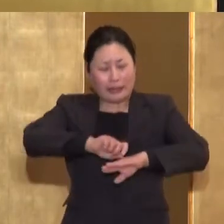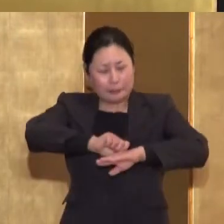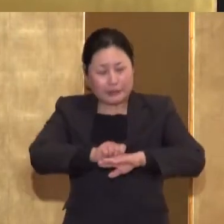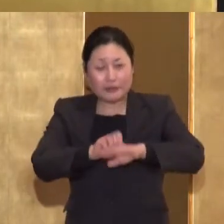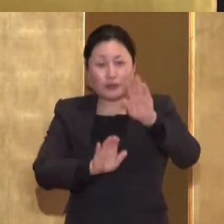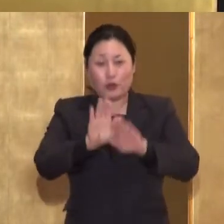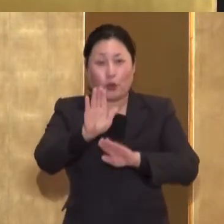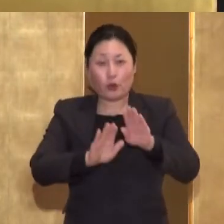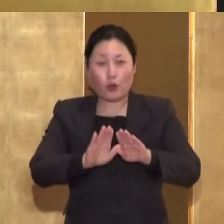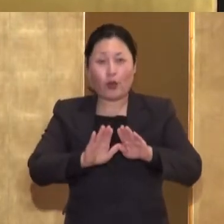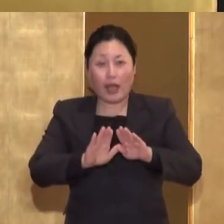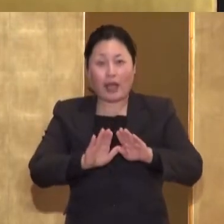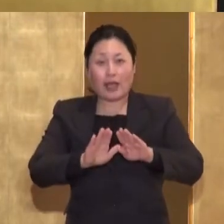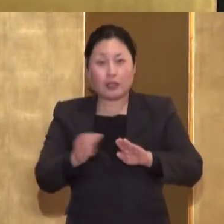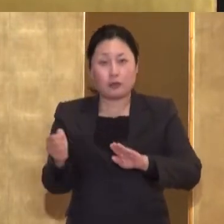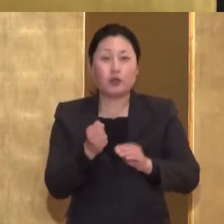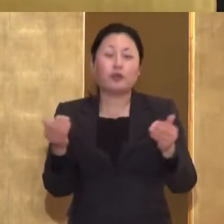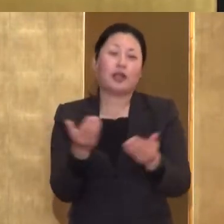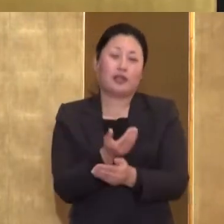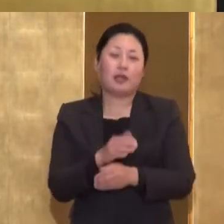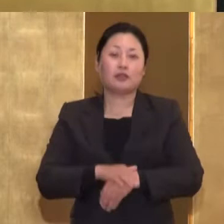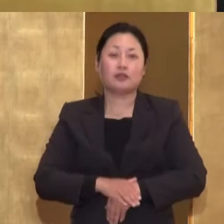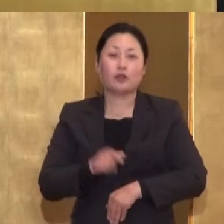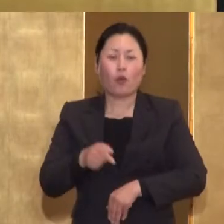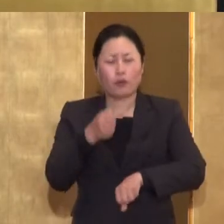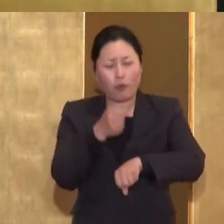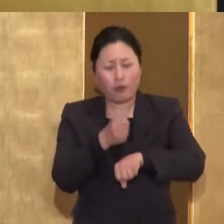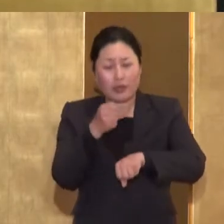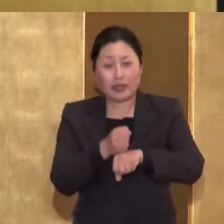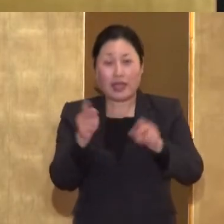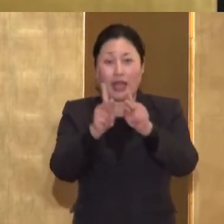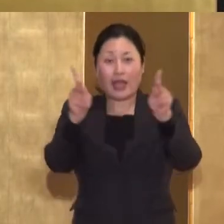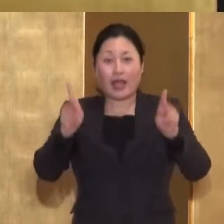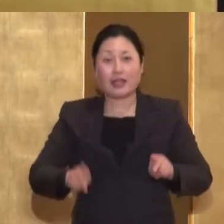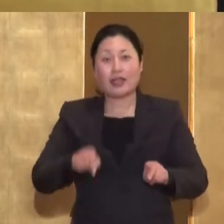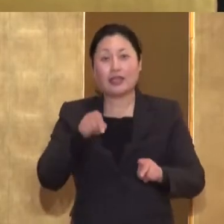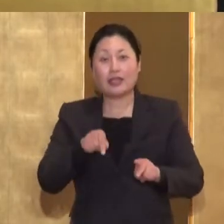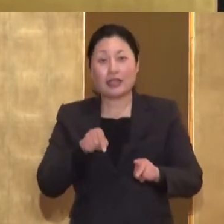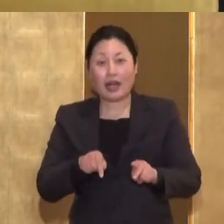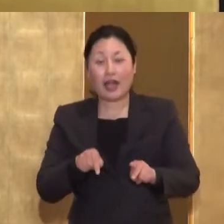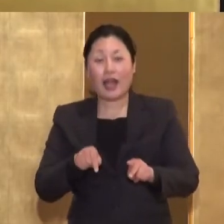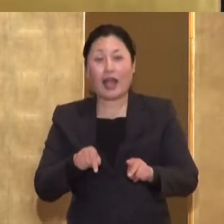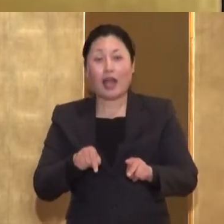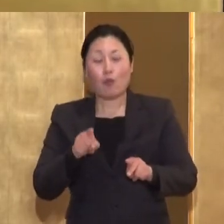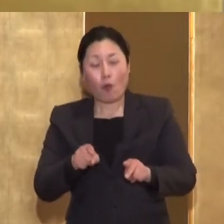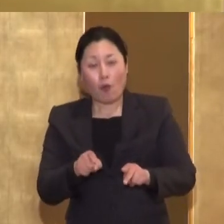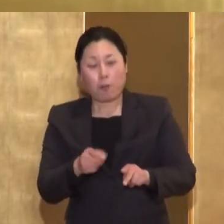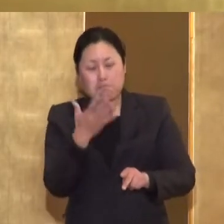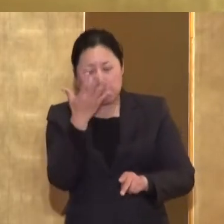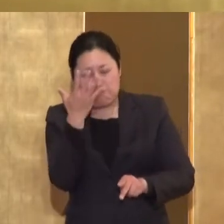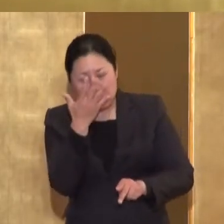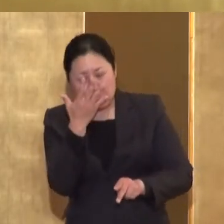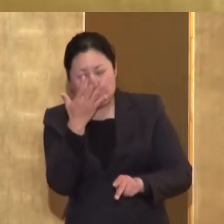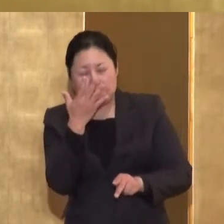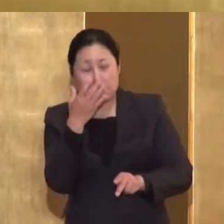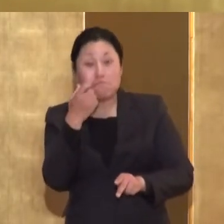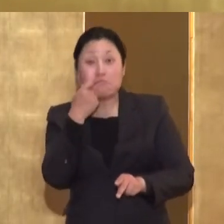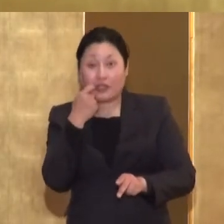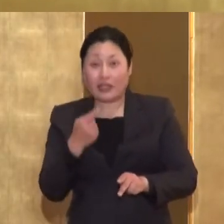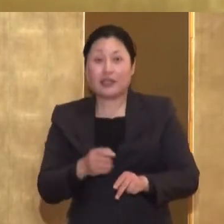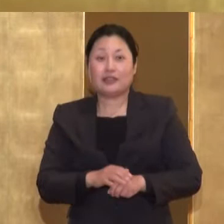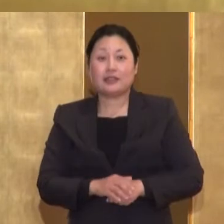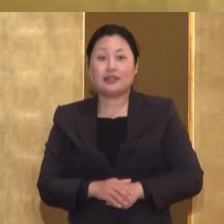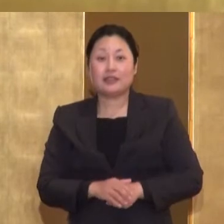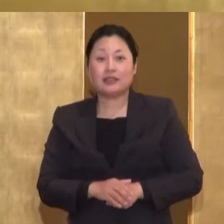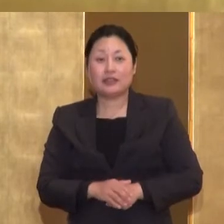ています。こうした困難な課題からもはや目を背けることは